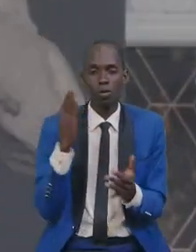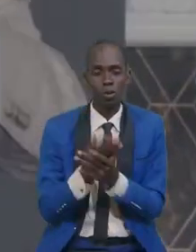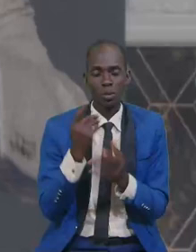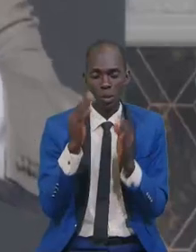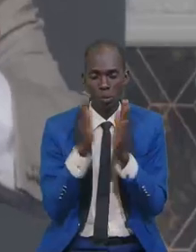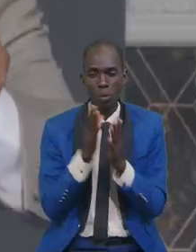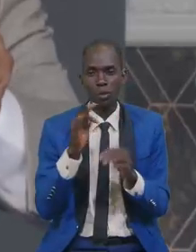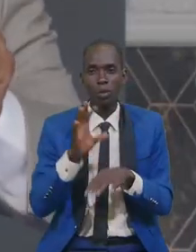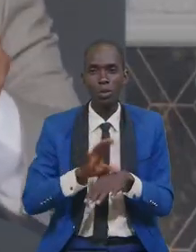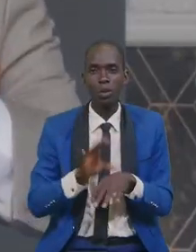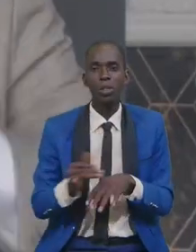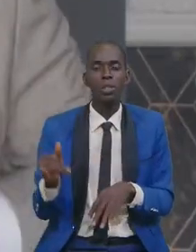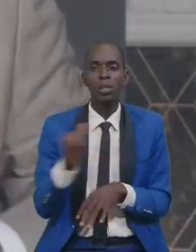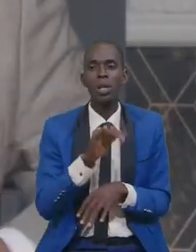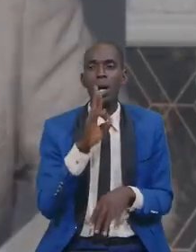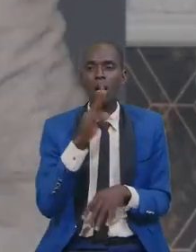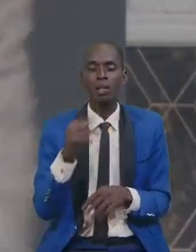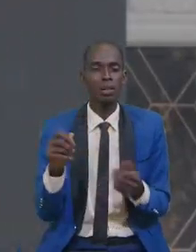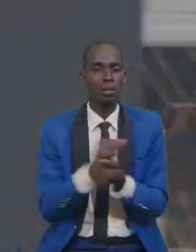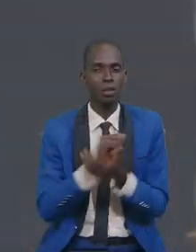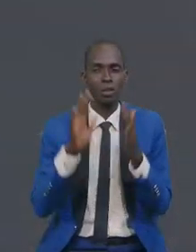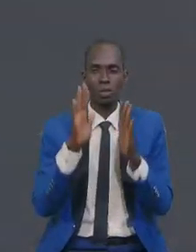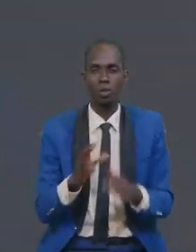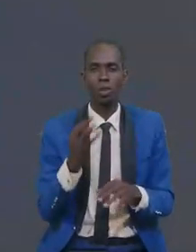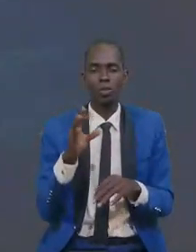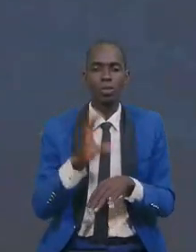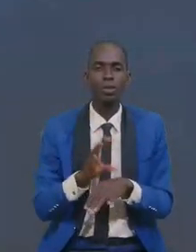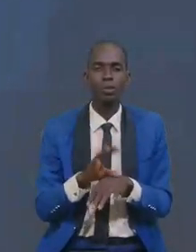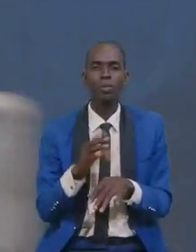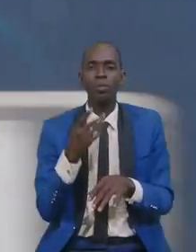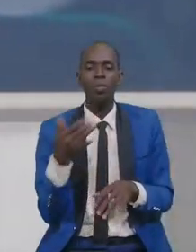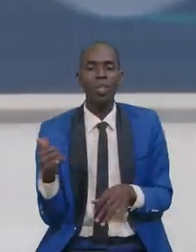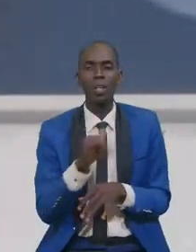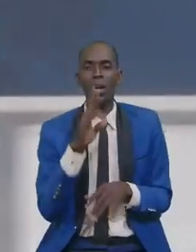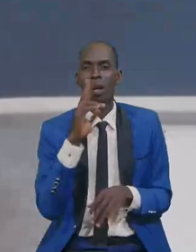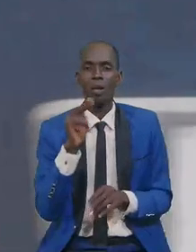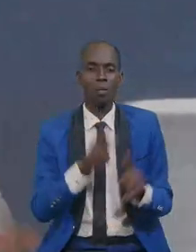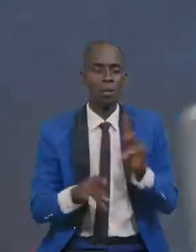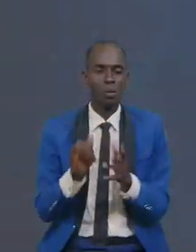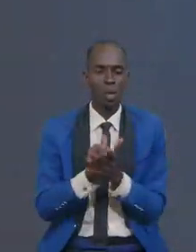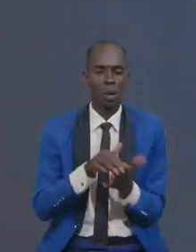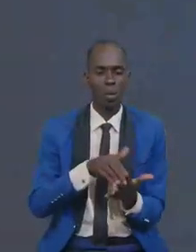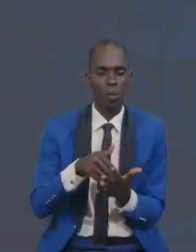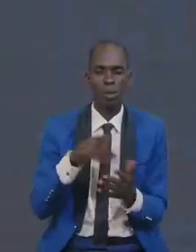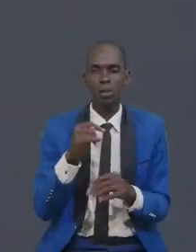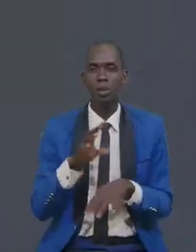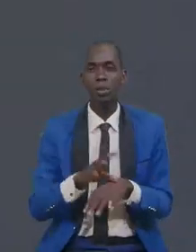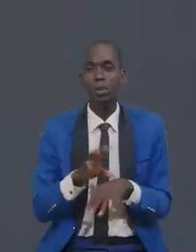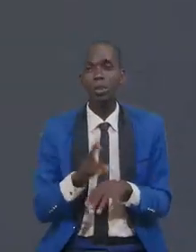empêchent la prière de l'église, ils sont les destructeurs de l'église. Ce sont ceux-là qui affaiblissent